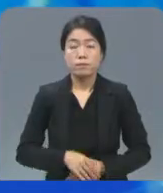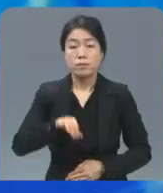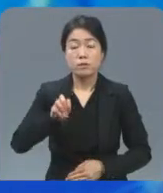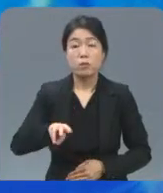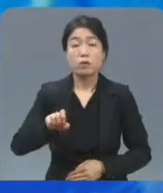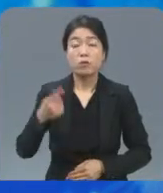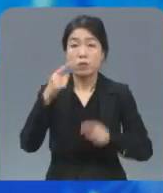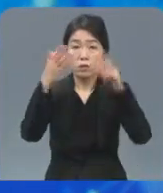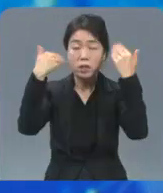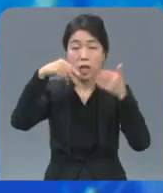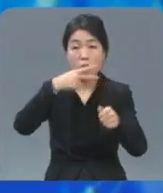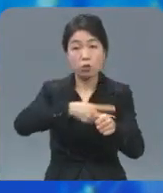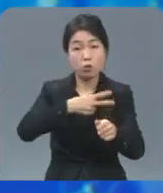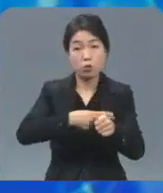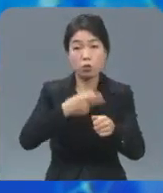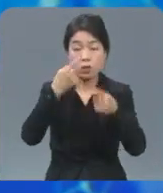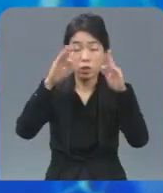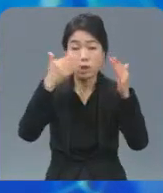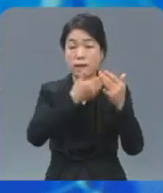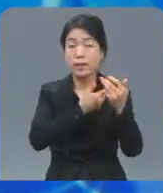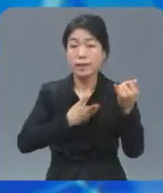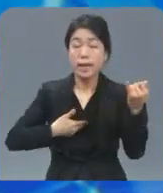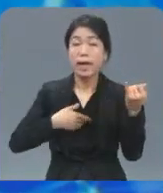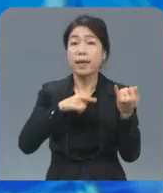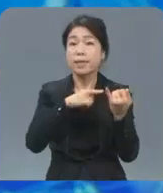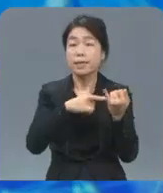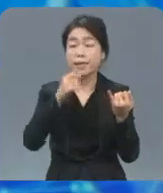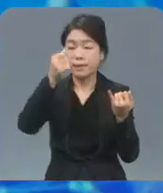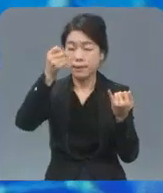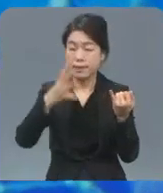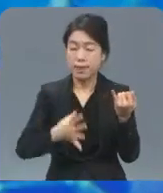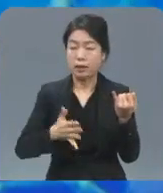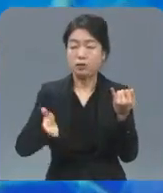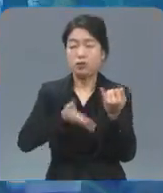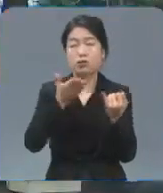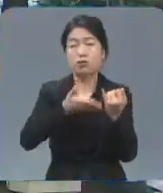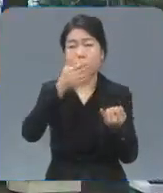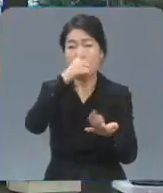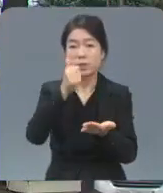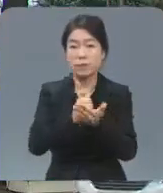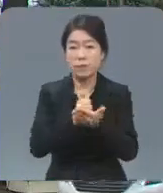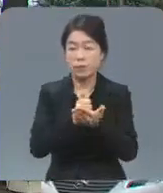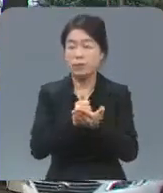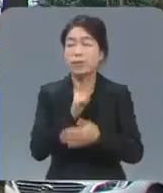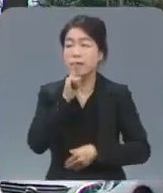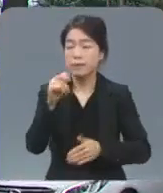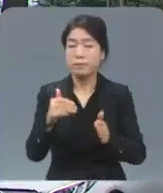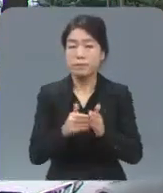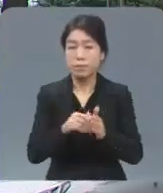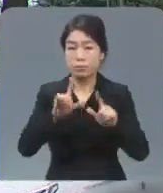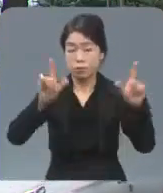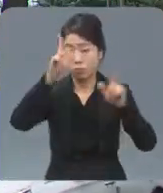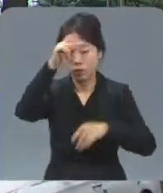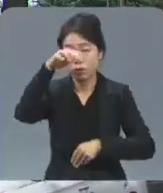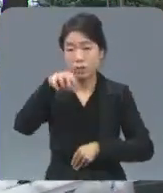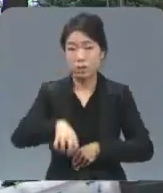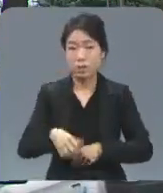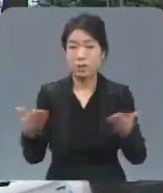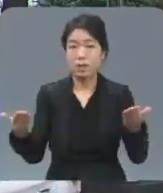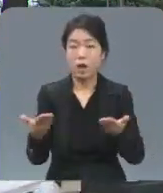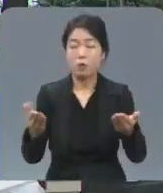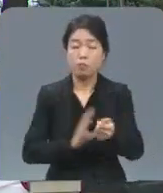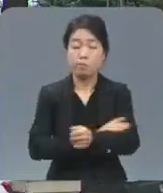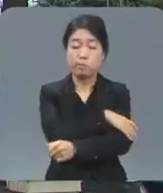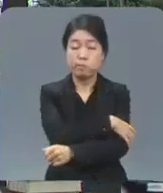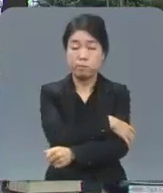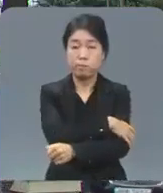광주의 한 대학 교수가 대학원생 제자를 상습 성추행한 혐의로 송치됐습니다. 광주 동부경찰서는 업무상 위력